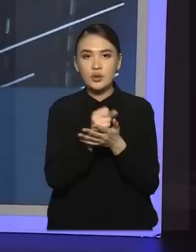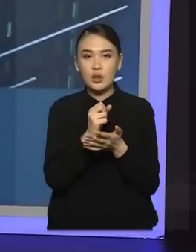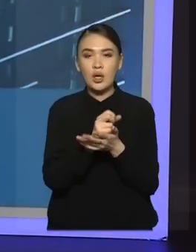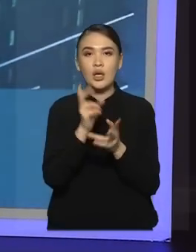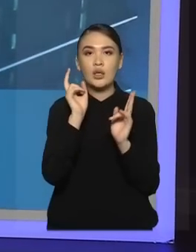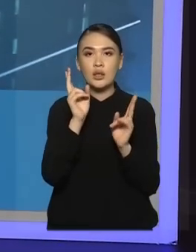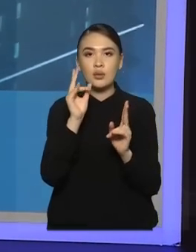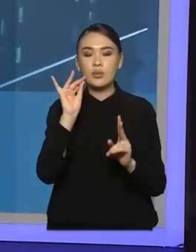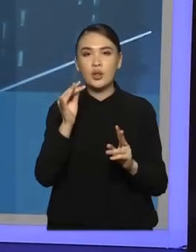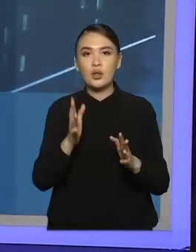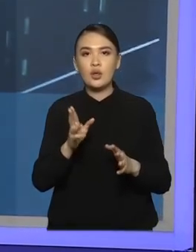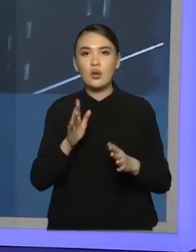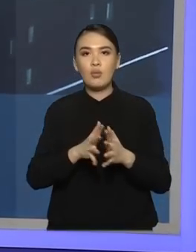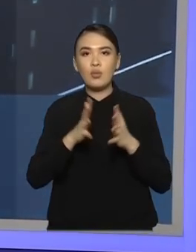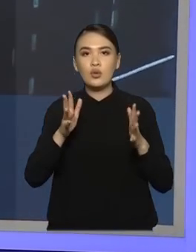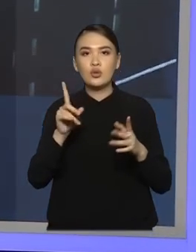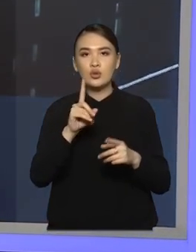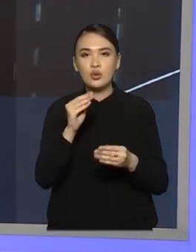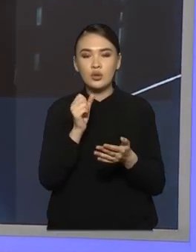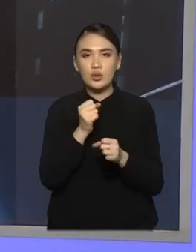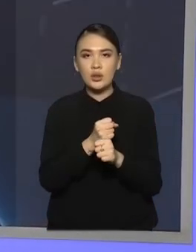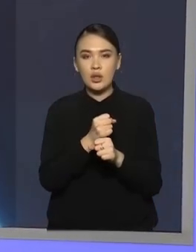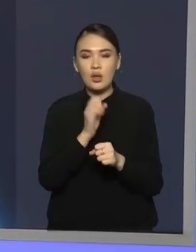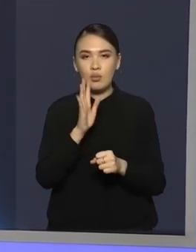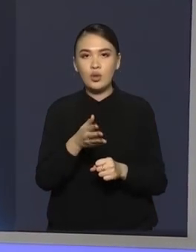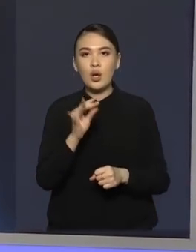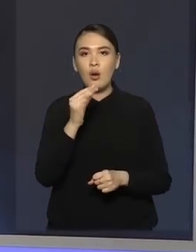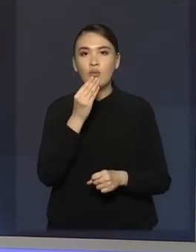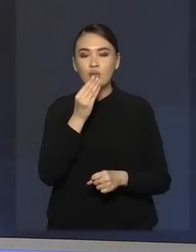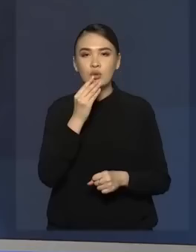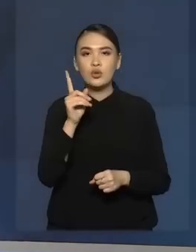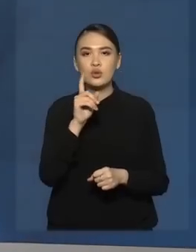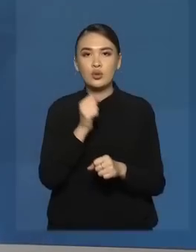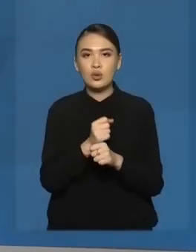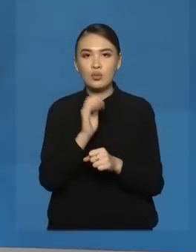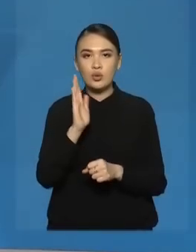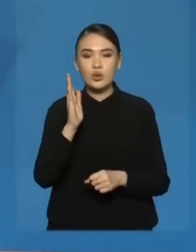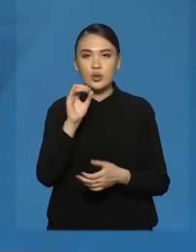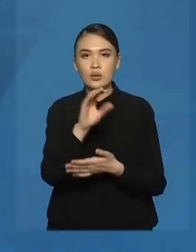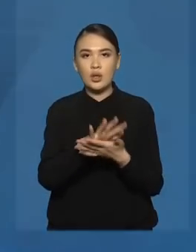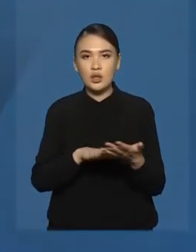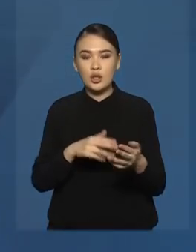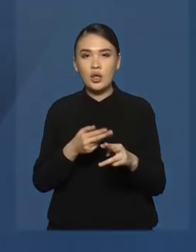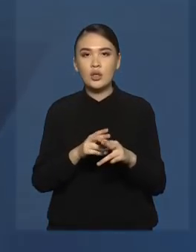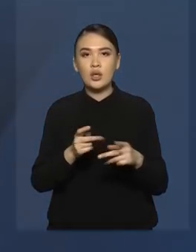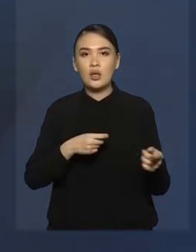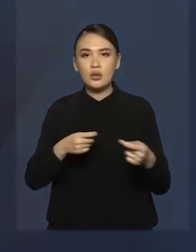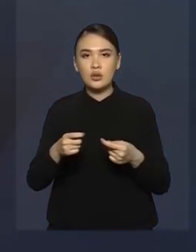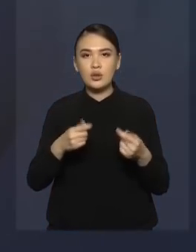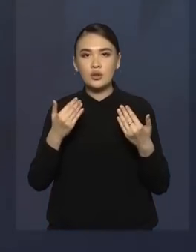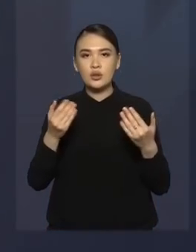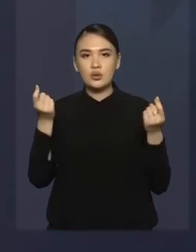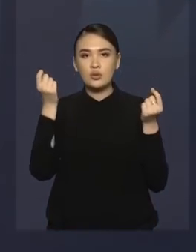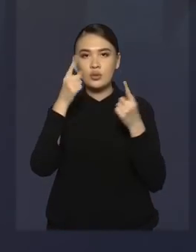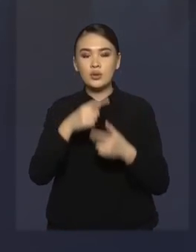қалай арттырады? Азық-түлік бағасы не болмақ? Шағын және орта бизнесті қолдау үшін қандай шаралар қабылданады? Тілшіміз Асылбек